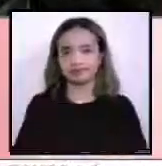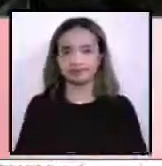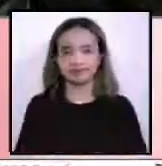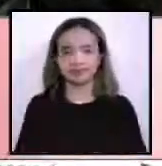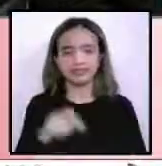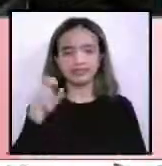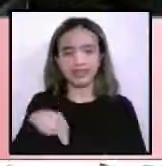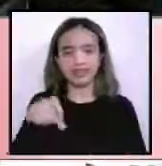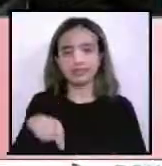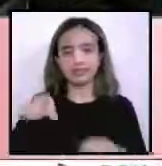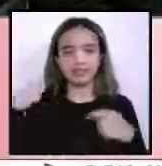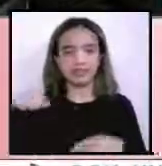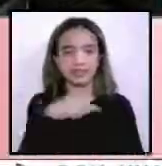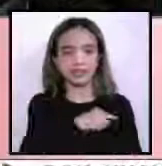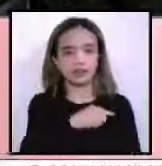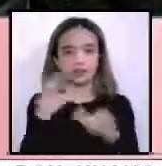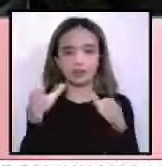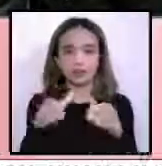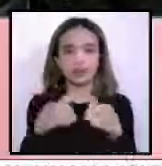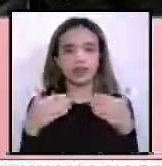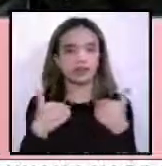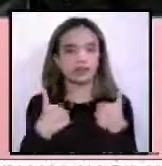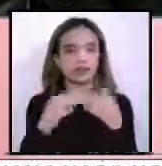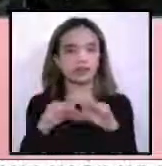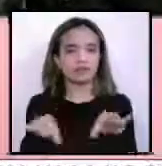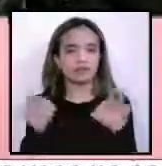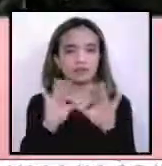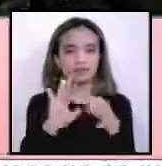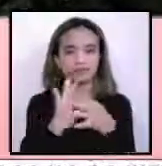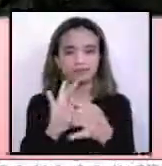isang group, para mas maging maganda po kakalabas.